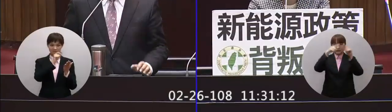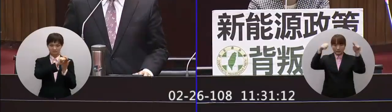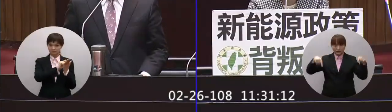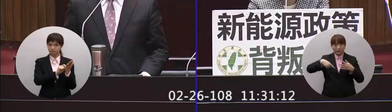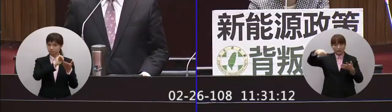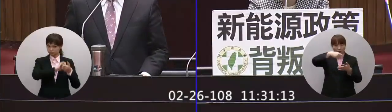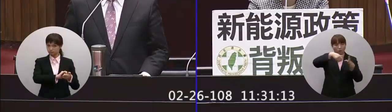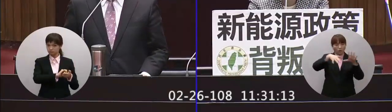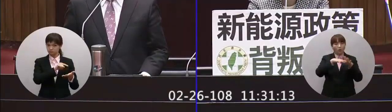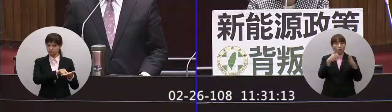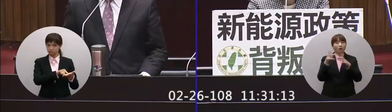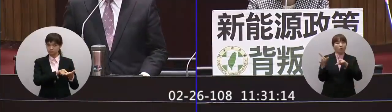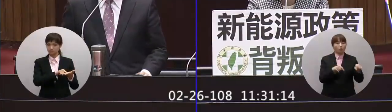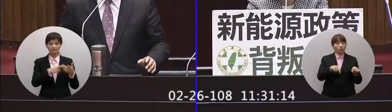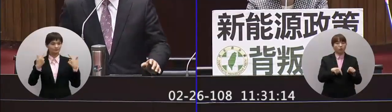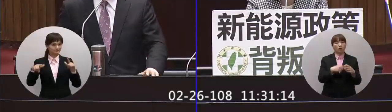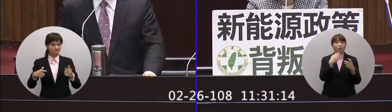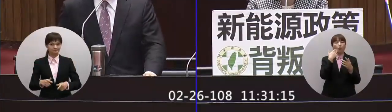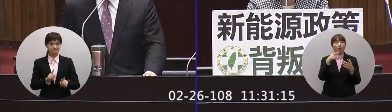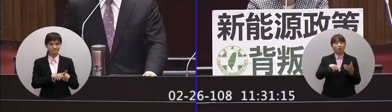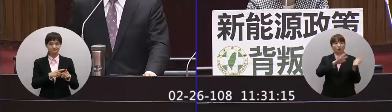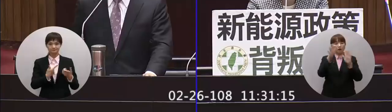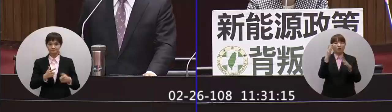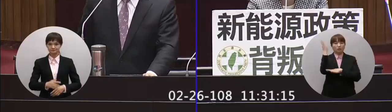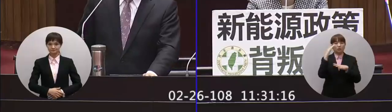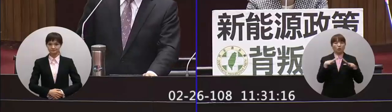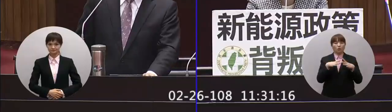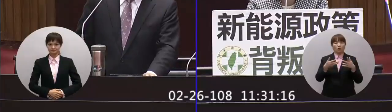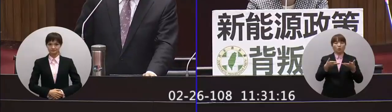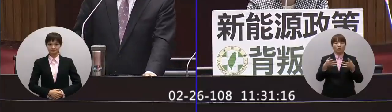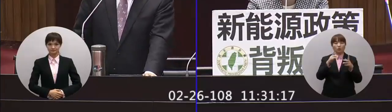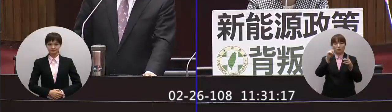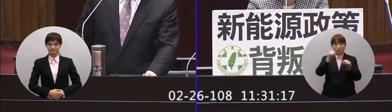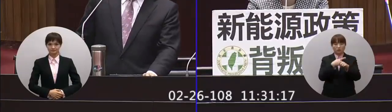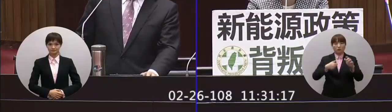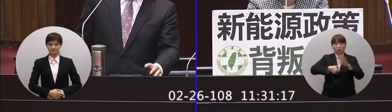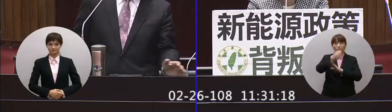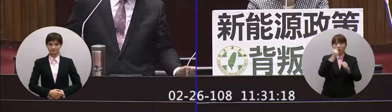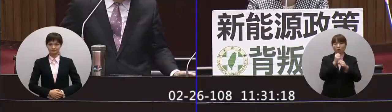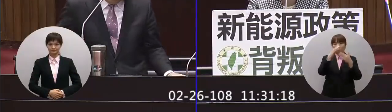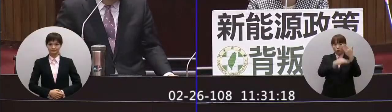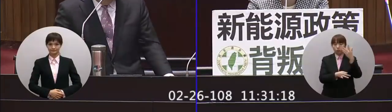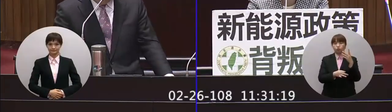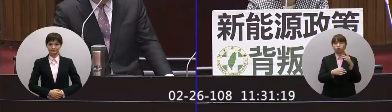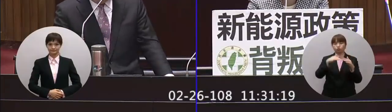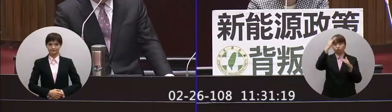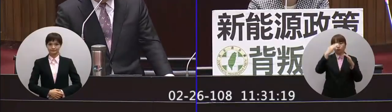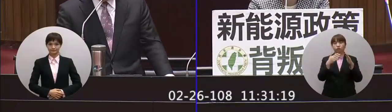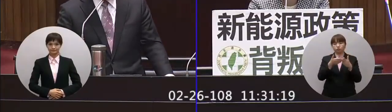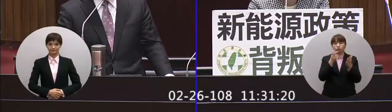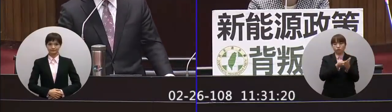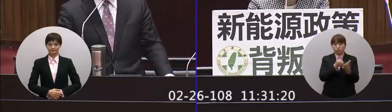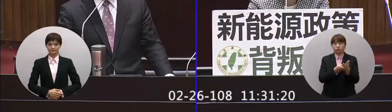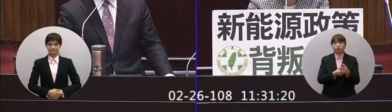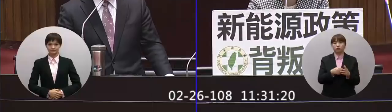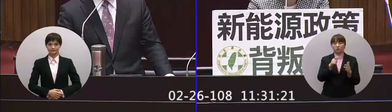黑字写进去的，你才依循？ 不是， 每一个政务官都应该知道，你从政有一个最高的标准跟原则，而这样的